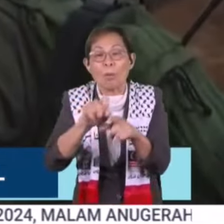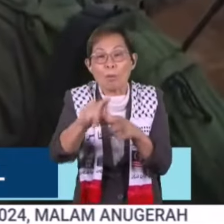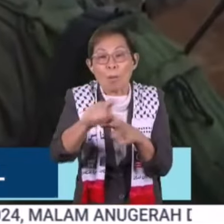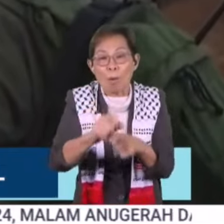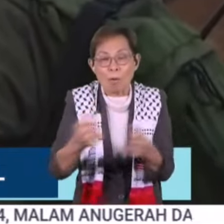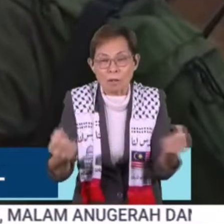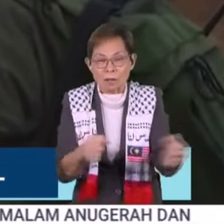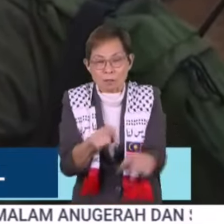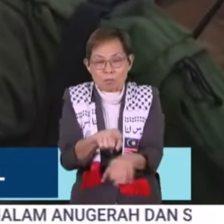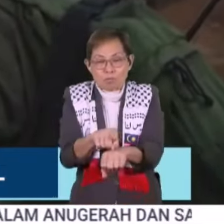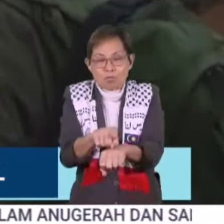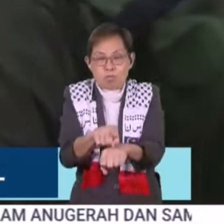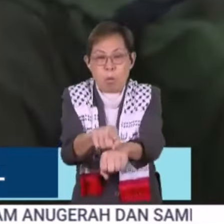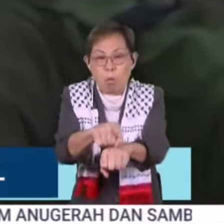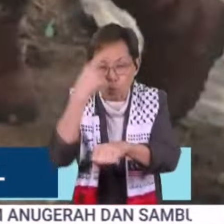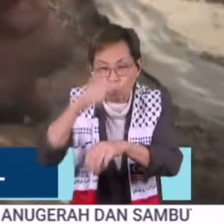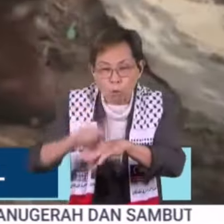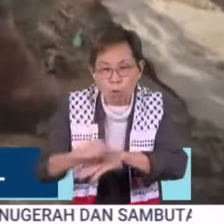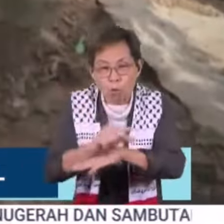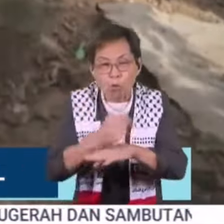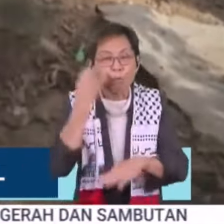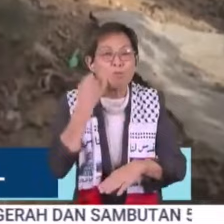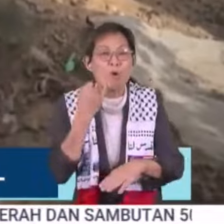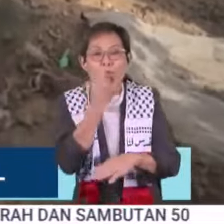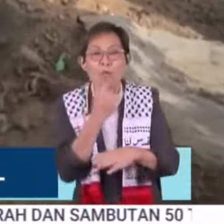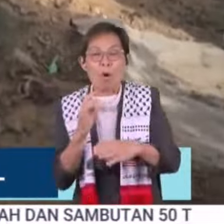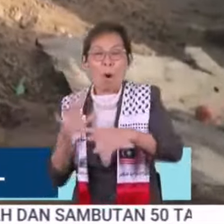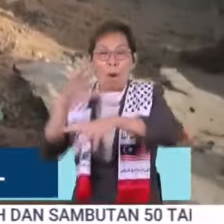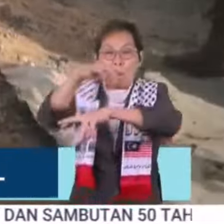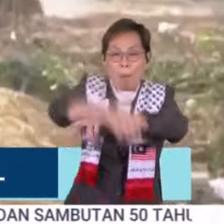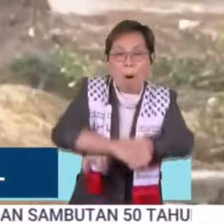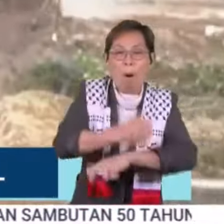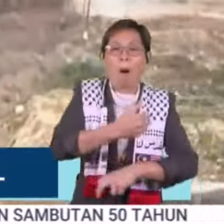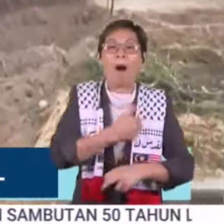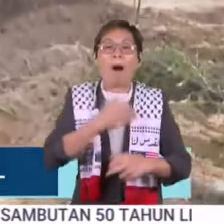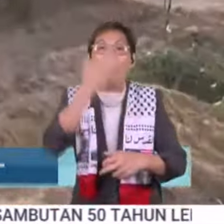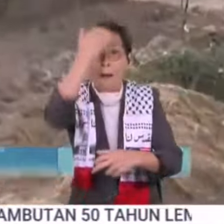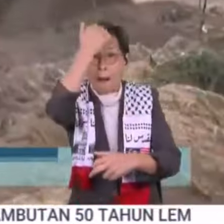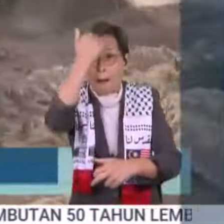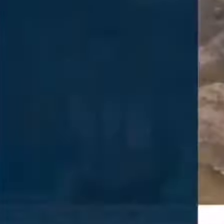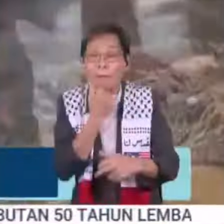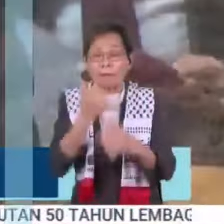kebal untuk kegunaan Israel memerangi Hamas awal bulan ini.